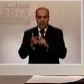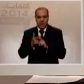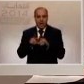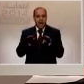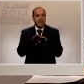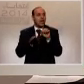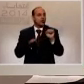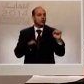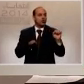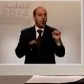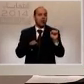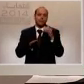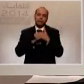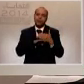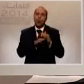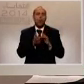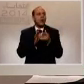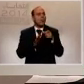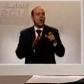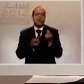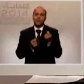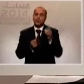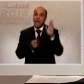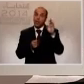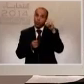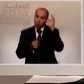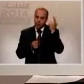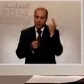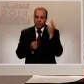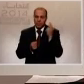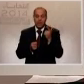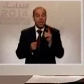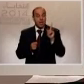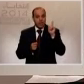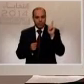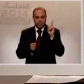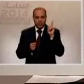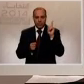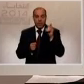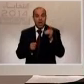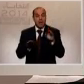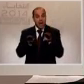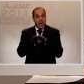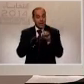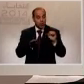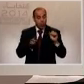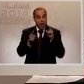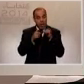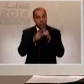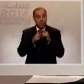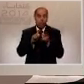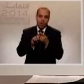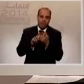عداله اجتماعيه ونصيب عادل لكل مواطن في ثروه الوطن باعتبار ان العدل الاجتماعي هو هدف